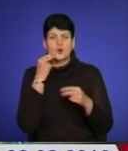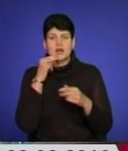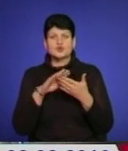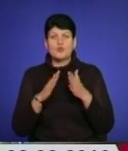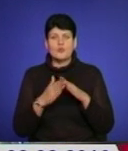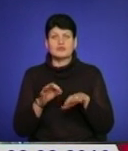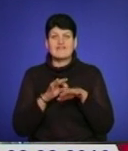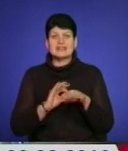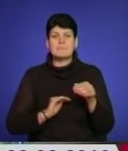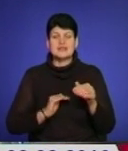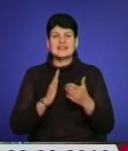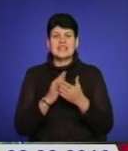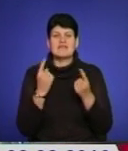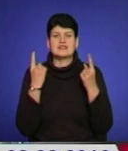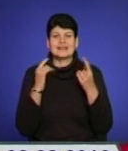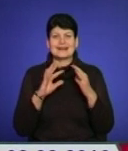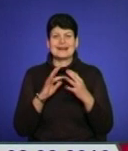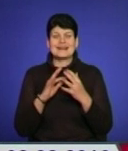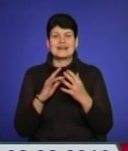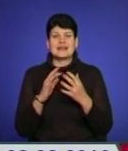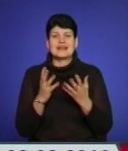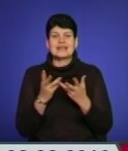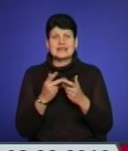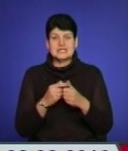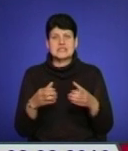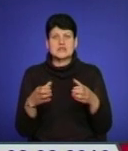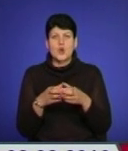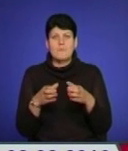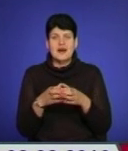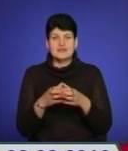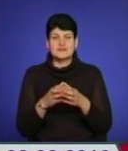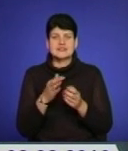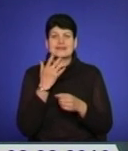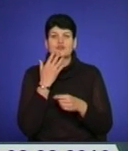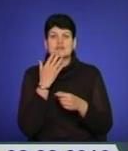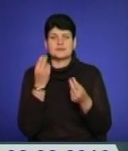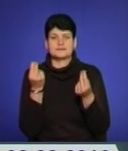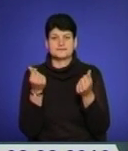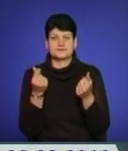ведення бізнесу є й велика кількість компаній з іноземними інвестиціями, які працюють в області.